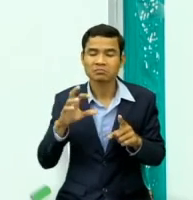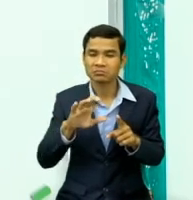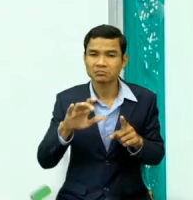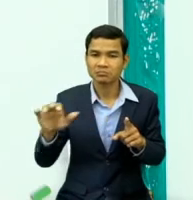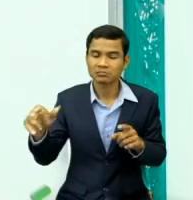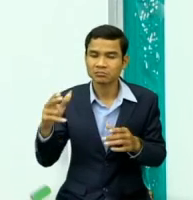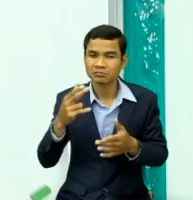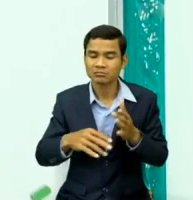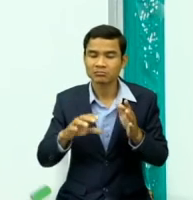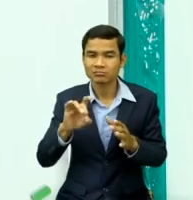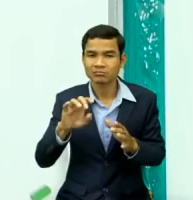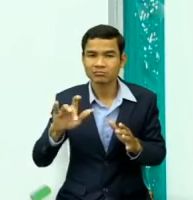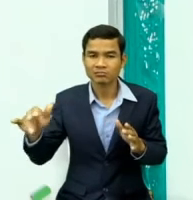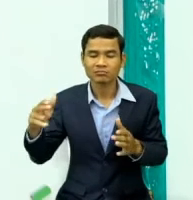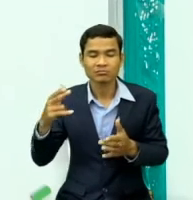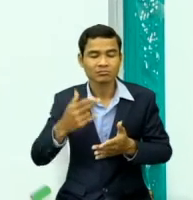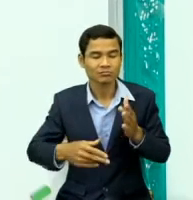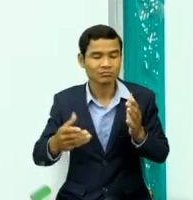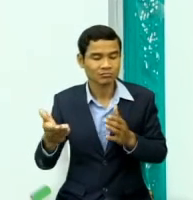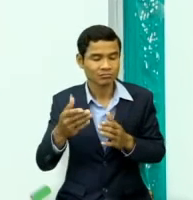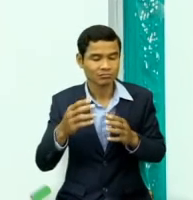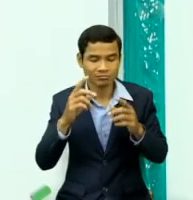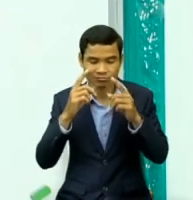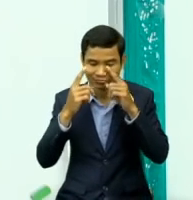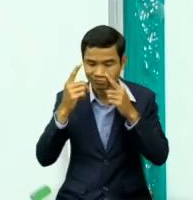con dùng ngang à